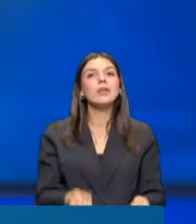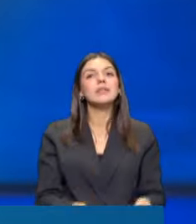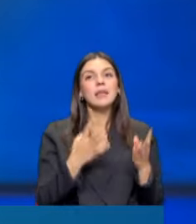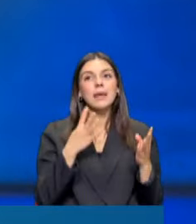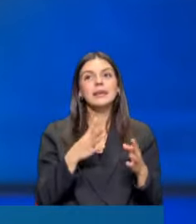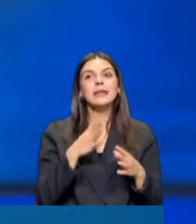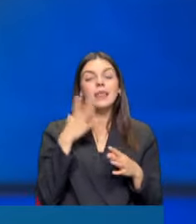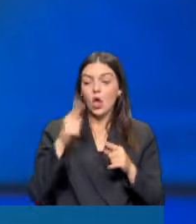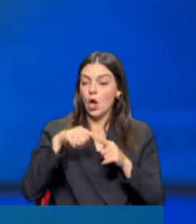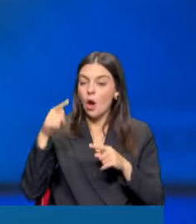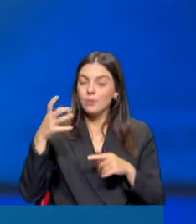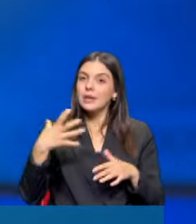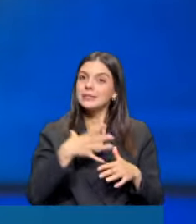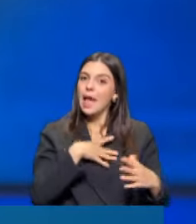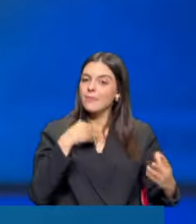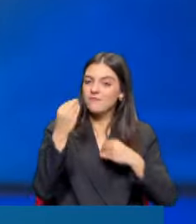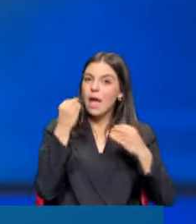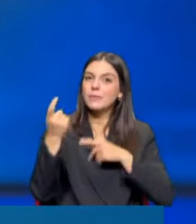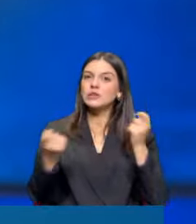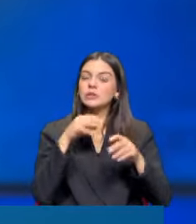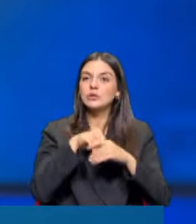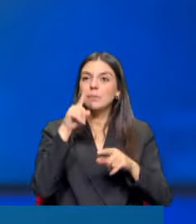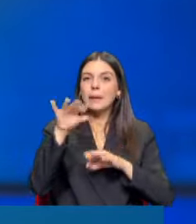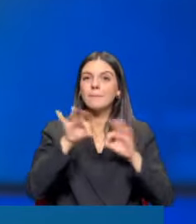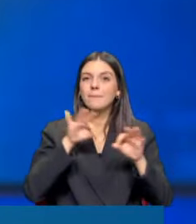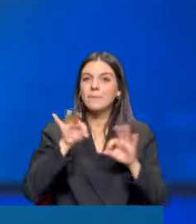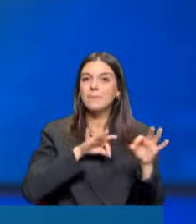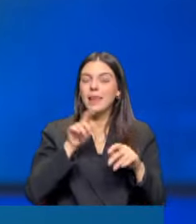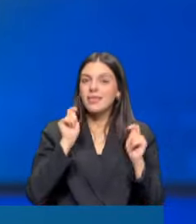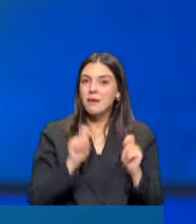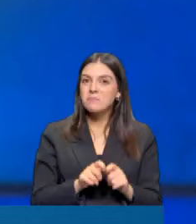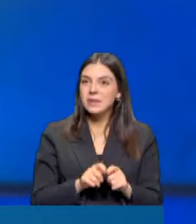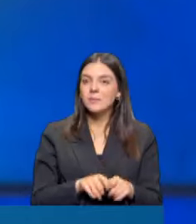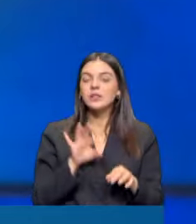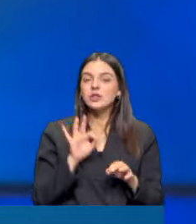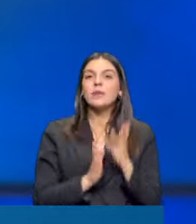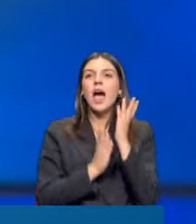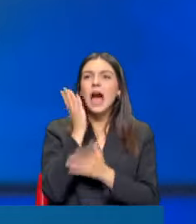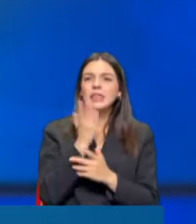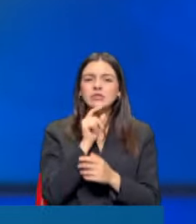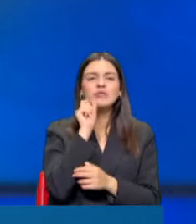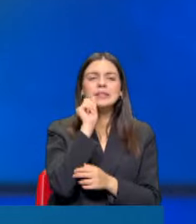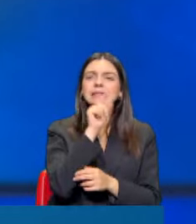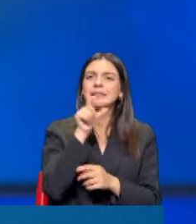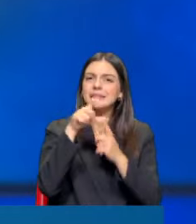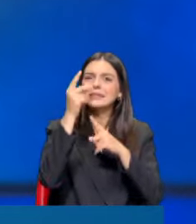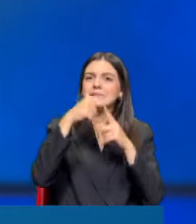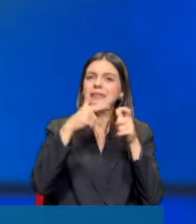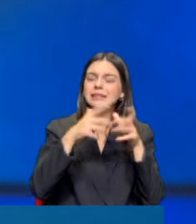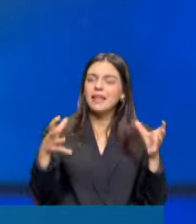Diğer taraftan da sahiplendirme çalışmaları için bir plan yaptık. Ben bir mektup kalemi aldım. Şimdi Ataşehir'deki sitelere,